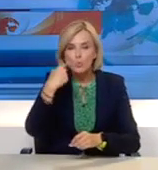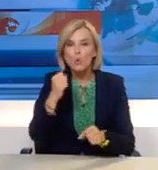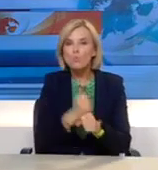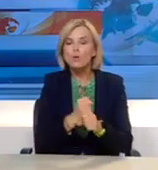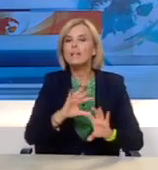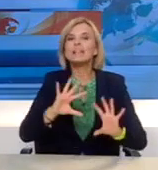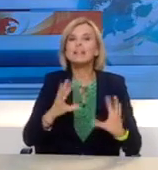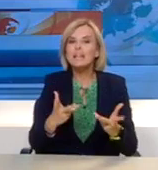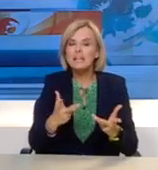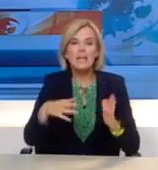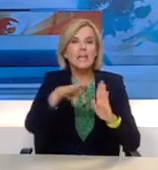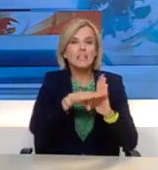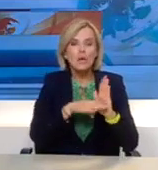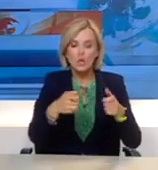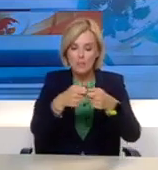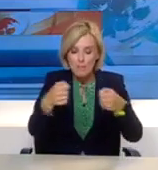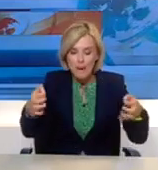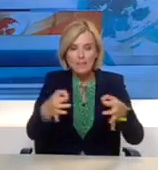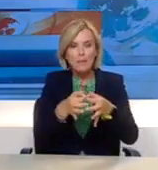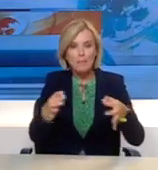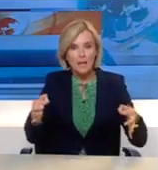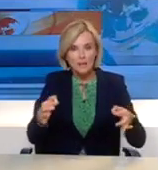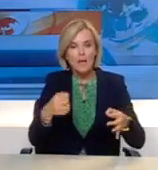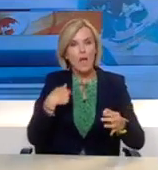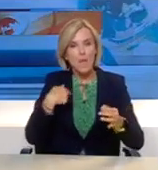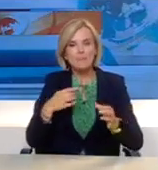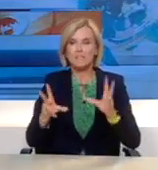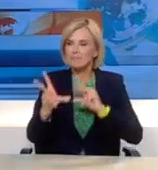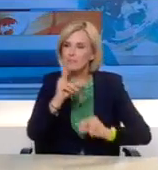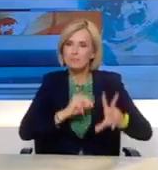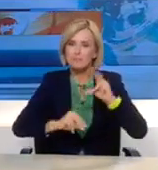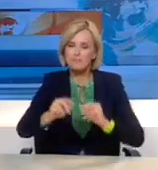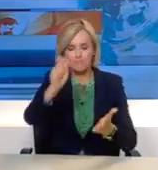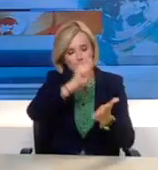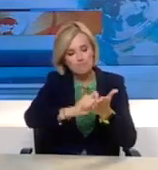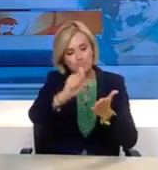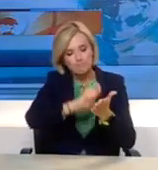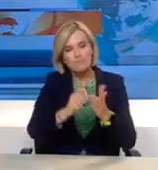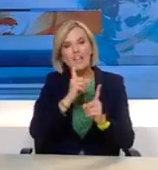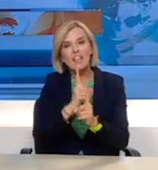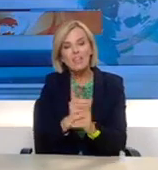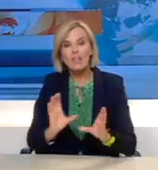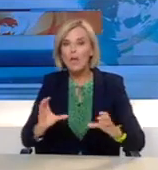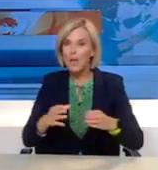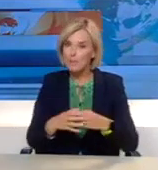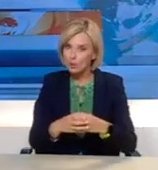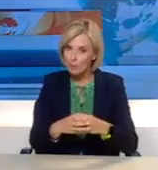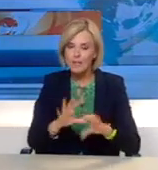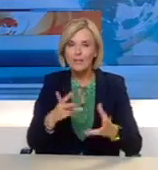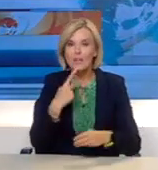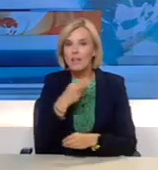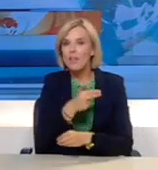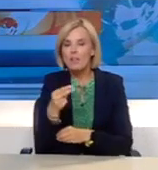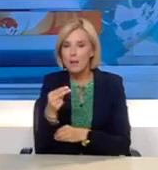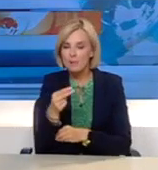οι προδιαγραφές που ορίζονται και οι οποίες συντάχθησαν κατόπιν σειράς συνεδριάσεων με την Ειδική Επιτροπή Λοιμοξιολόγων εστιάζουν σε θέματα που